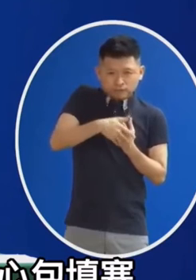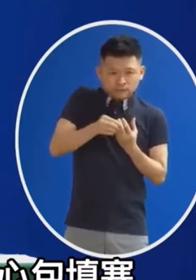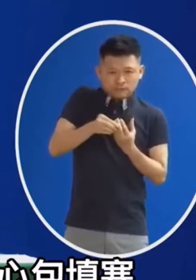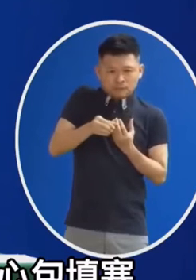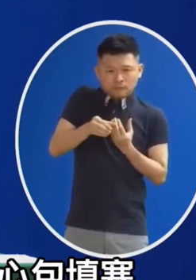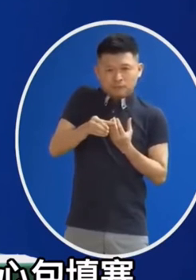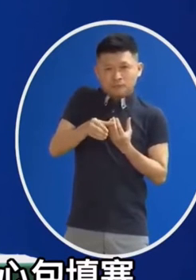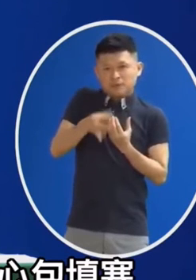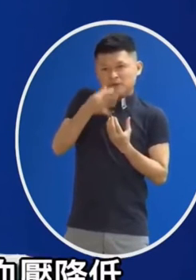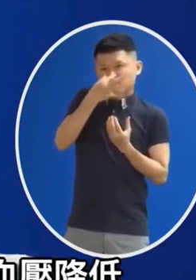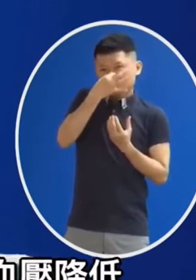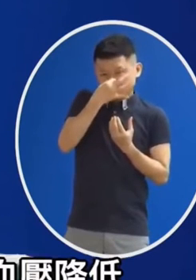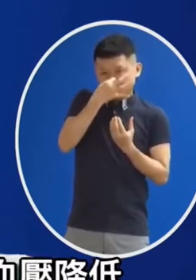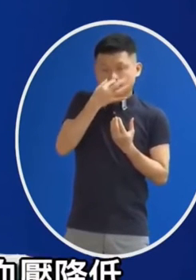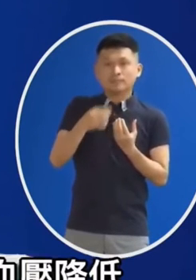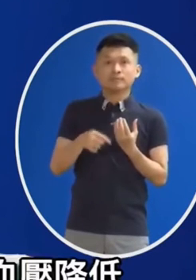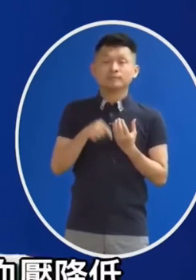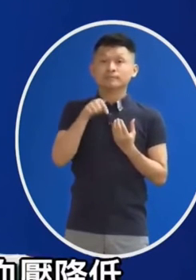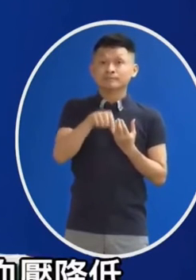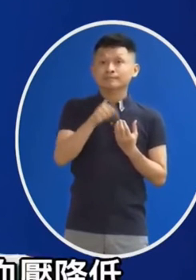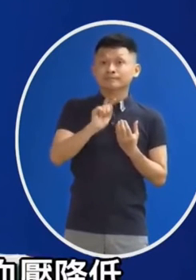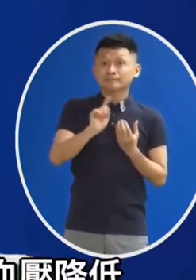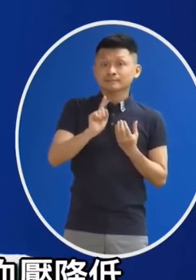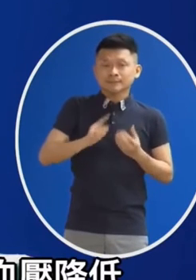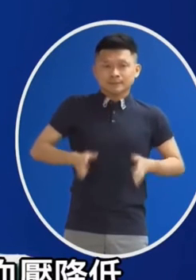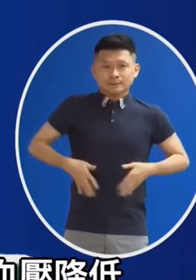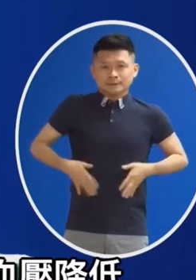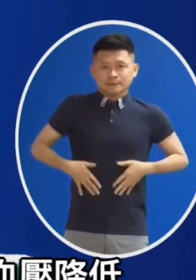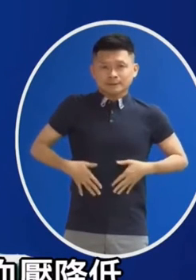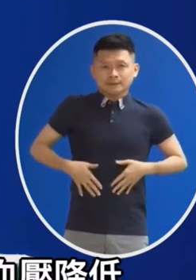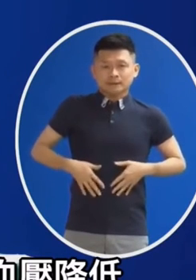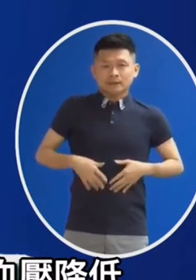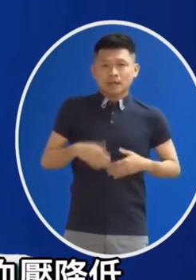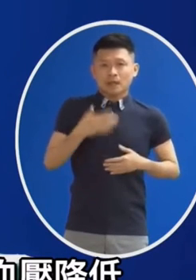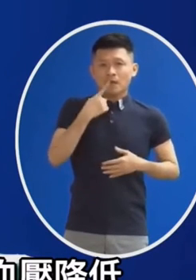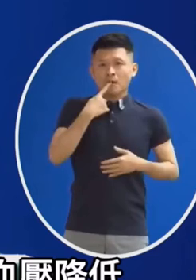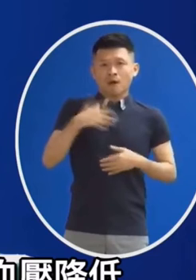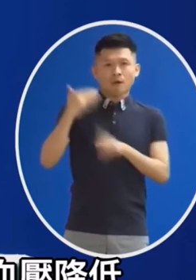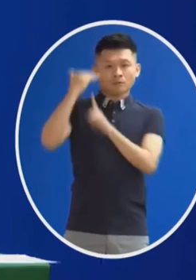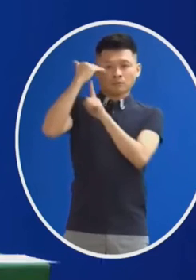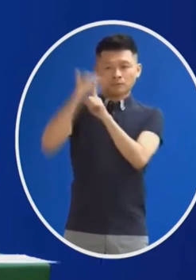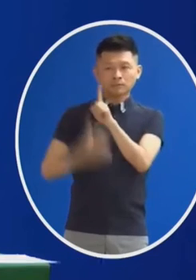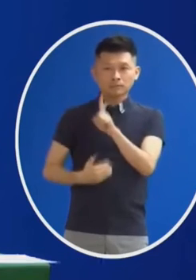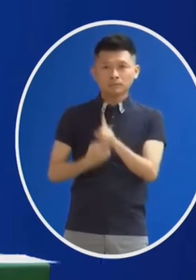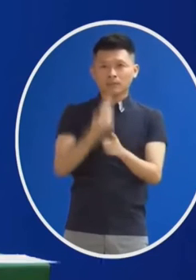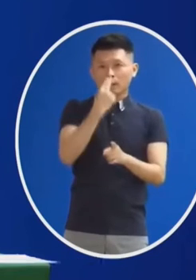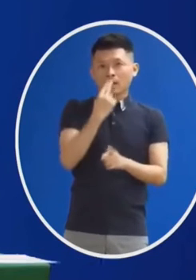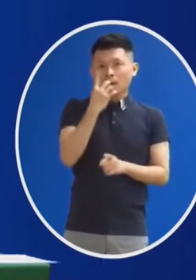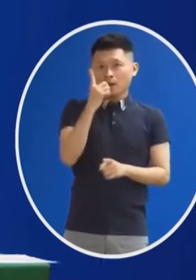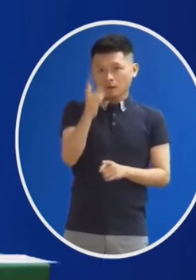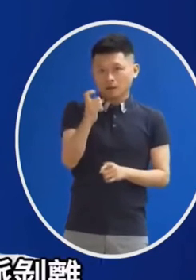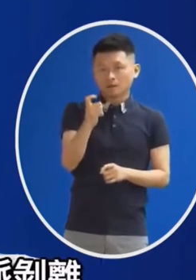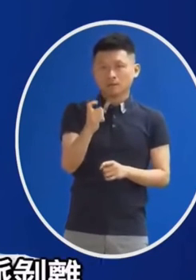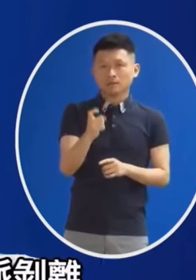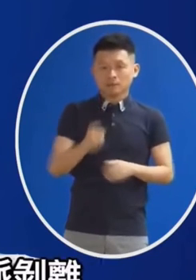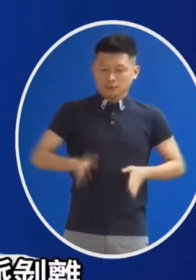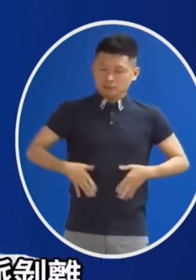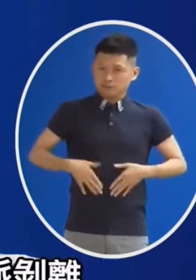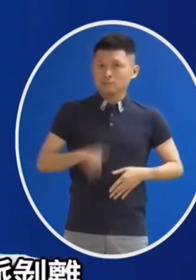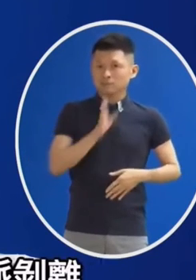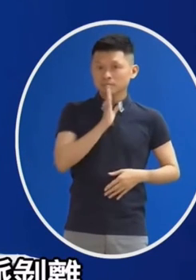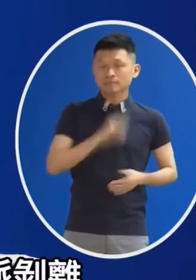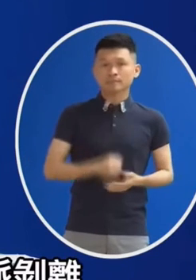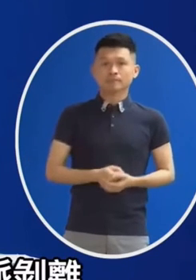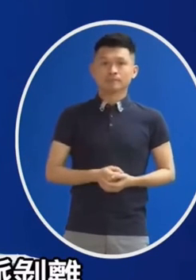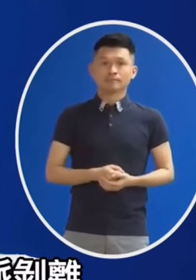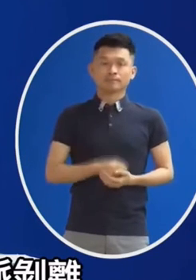包填塞。心包填塞是一个会急速这个血压降低的休克的一个急症哦，所以